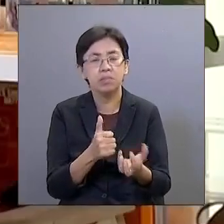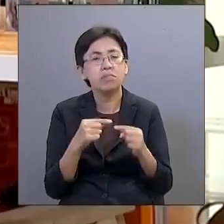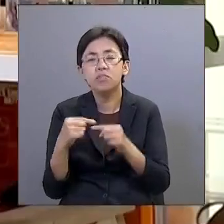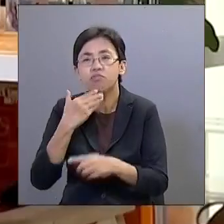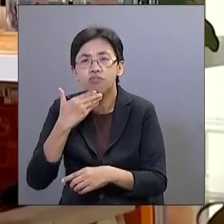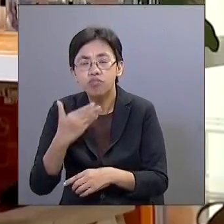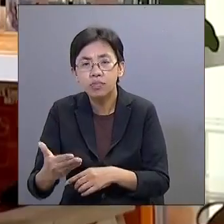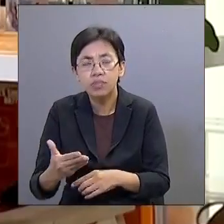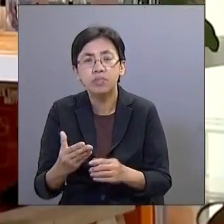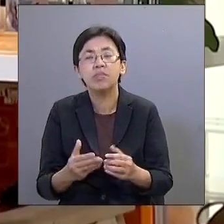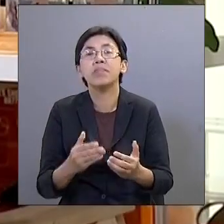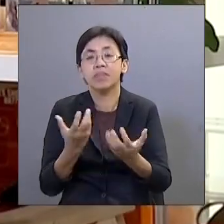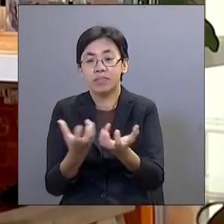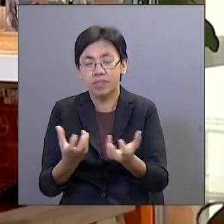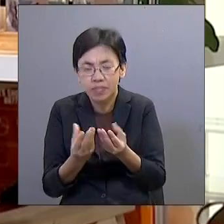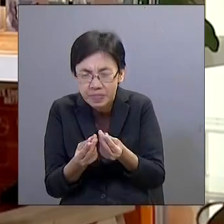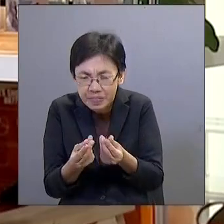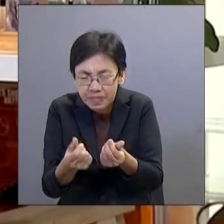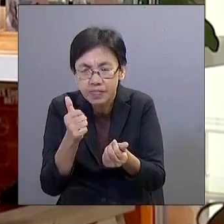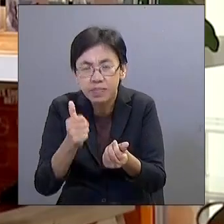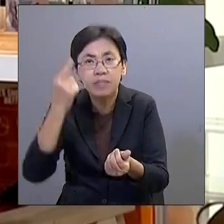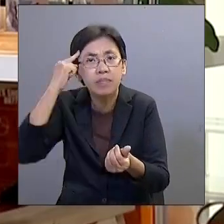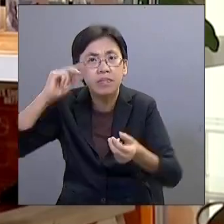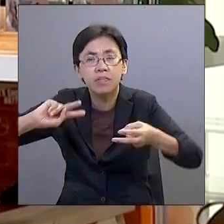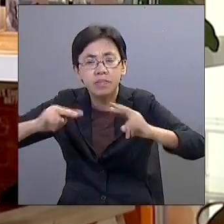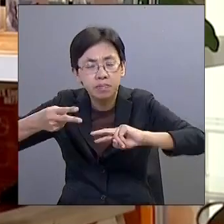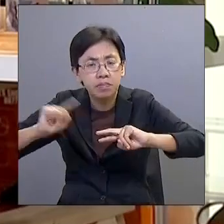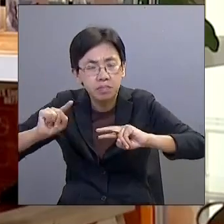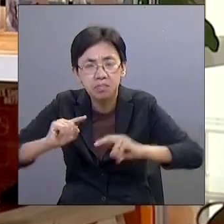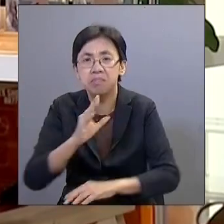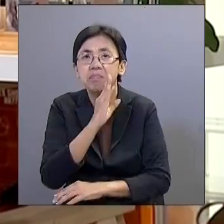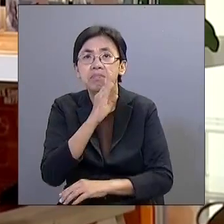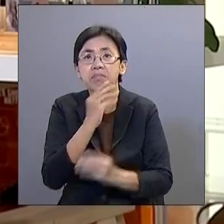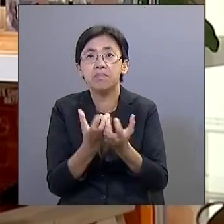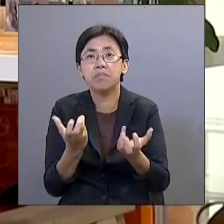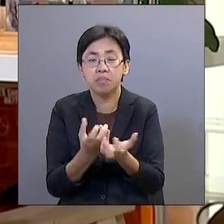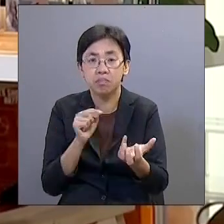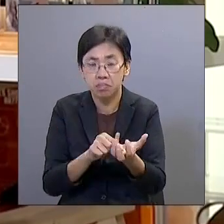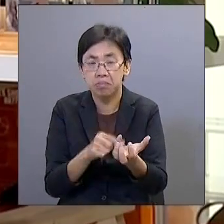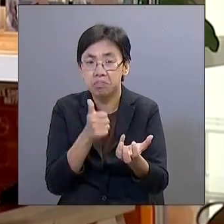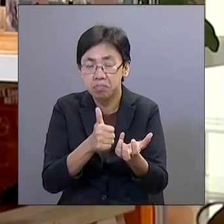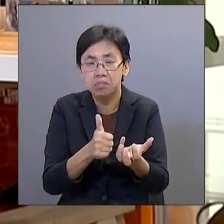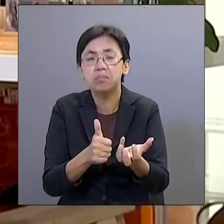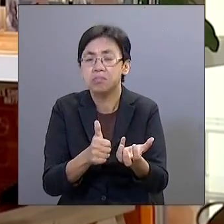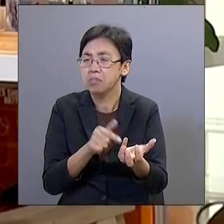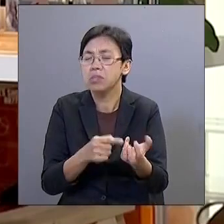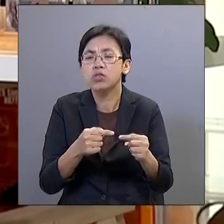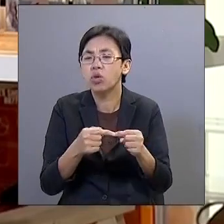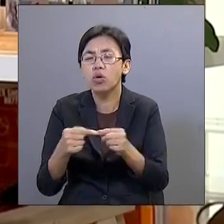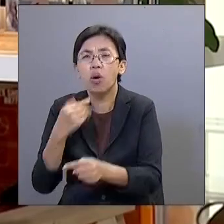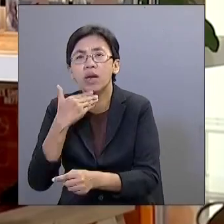รการย่อยสลายก็เป็นสิ่งที่ดีแต่ว่าเรากลับคิดอีกมุมนึงว่าถ้าเราสามารถทำสินค้ารักโลกแต่ว่าใช้ได้คงทนถาว